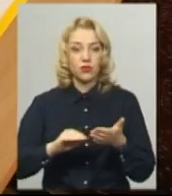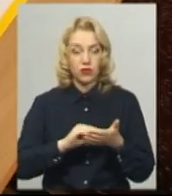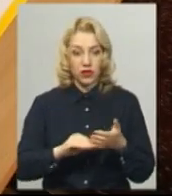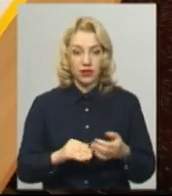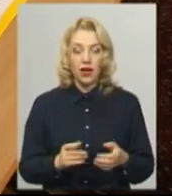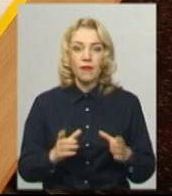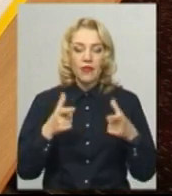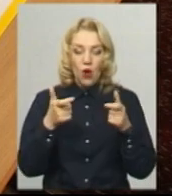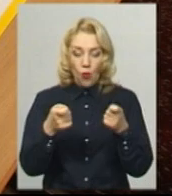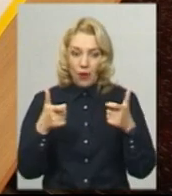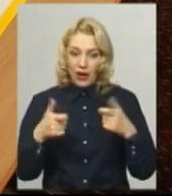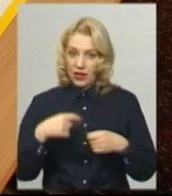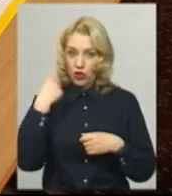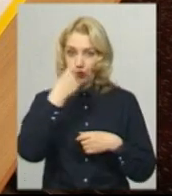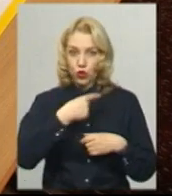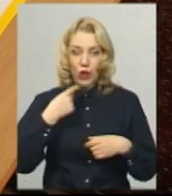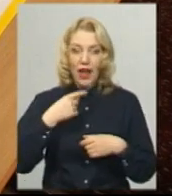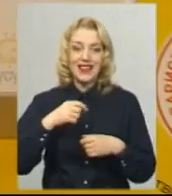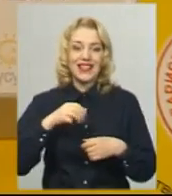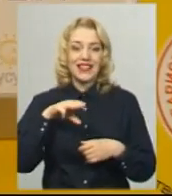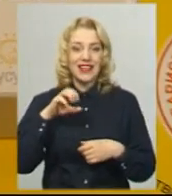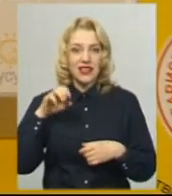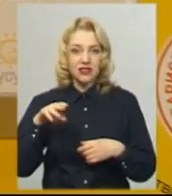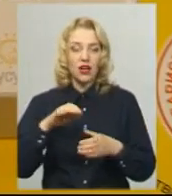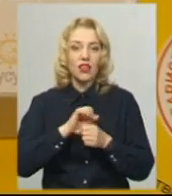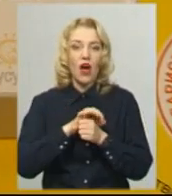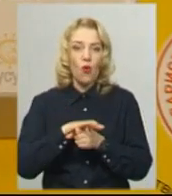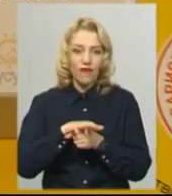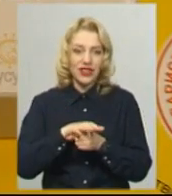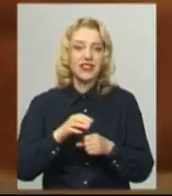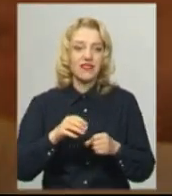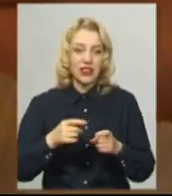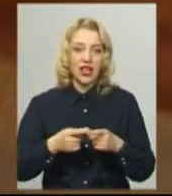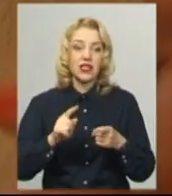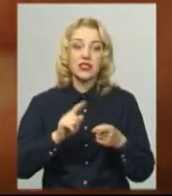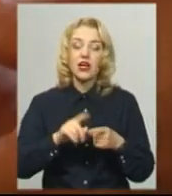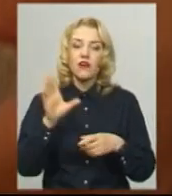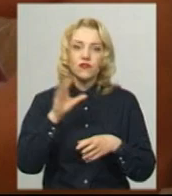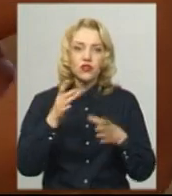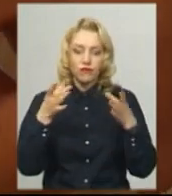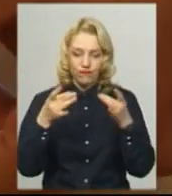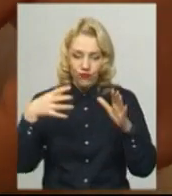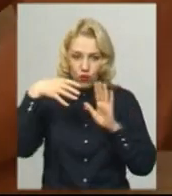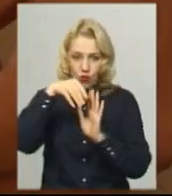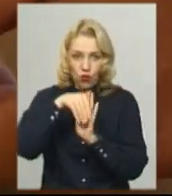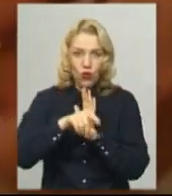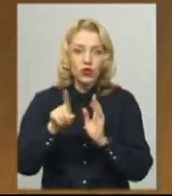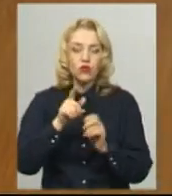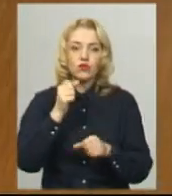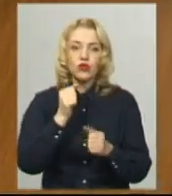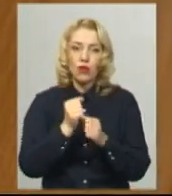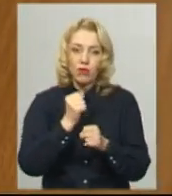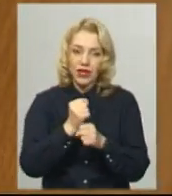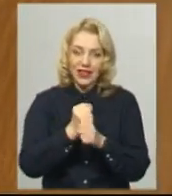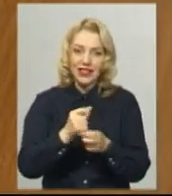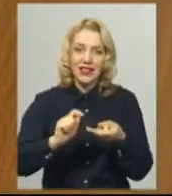В упаковці індивідуальний тест на COVID-19. В набір входить усе необхідне, аби зробити аналіз одного пацієнта, розповідає завідувачка Хмельницької